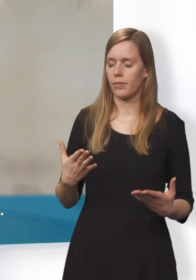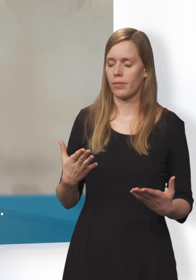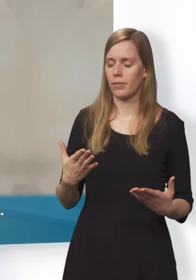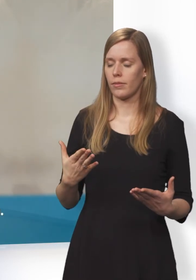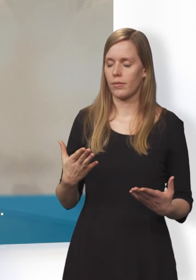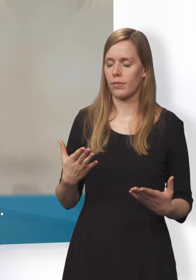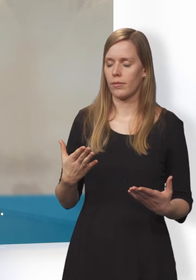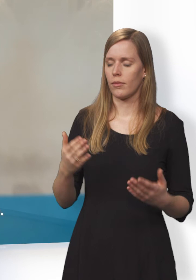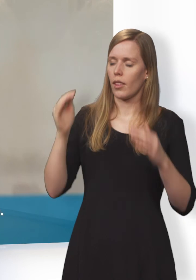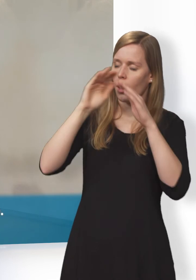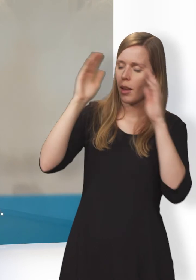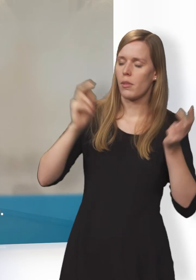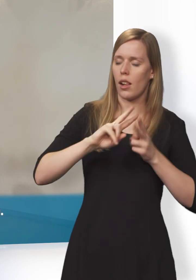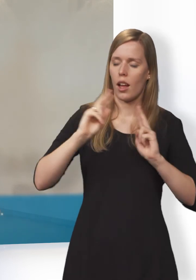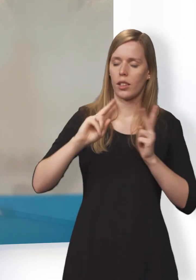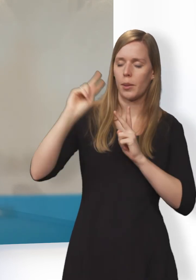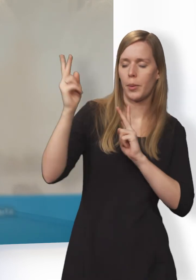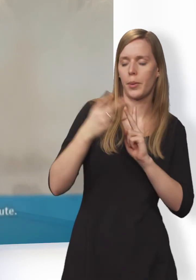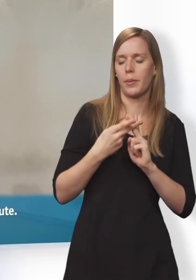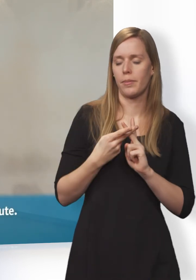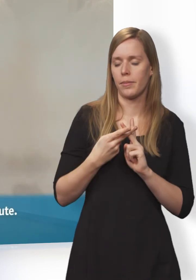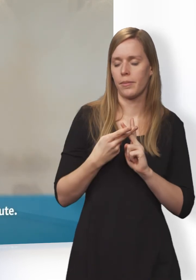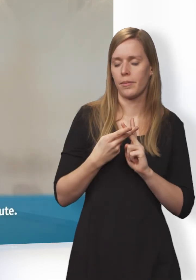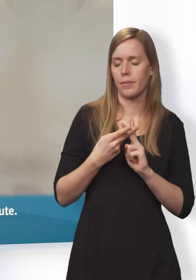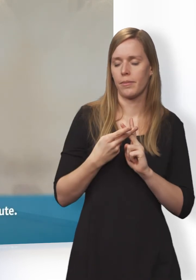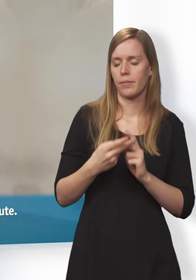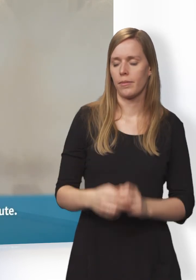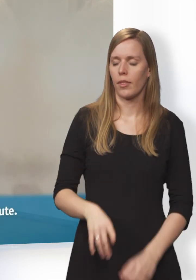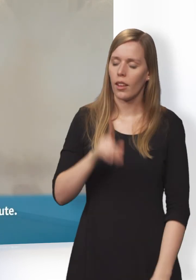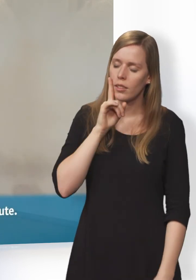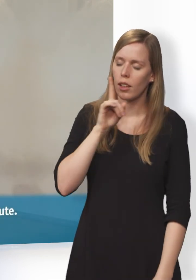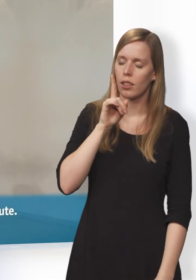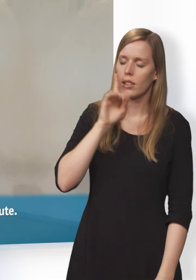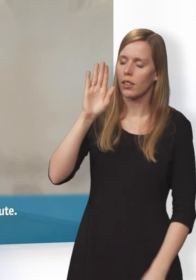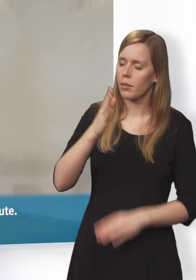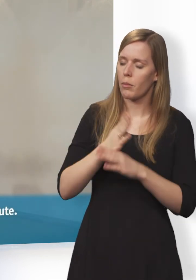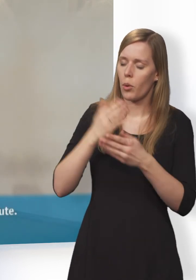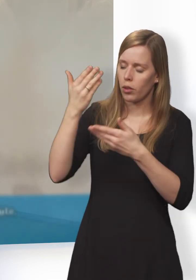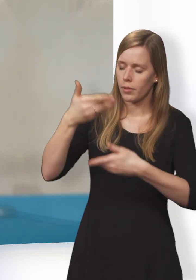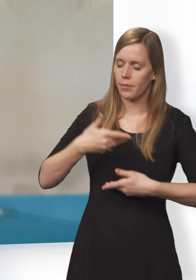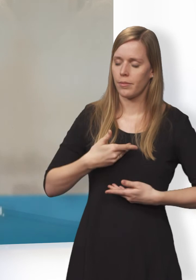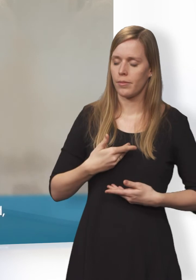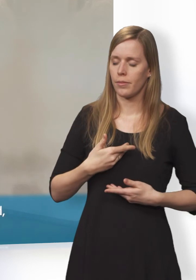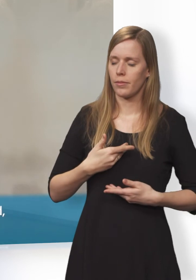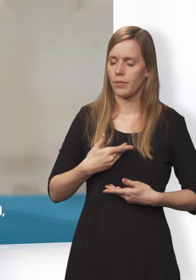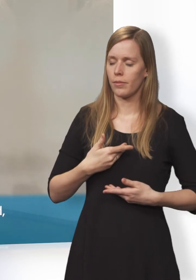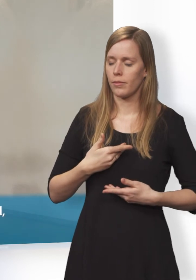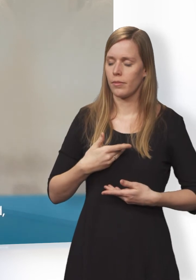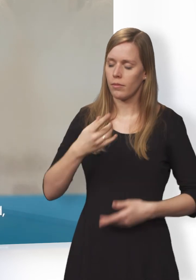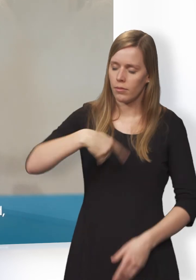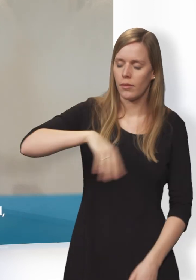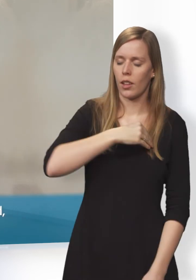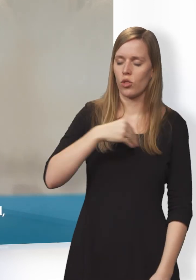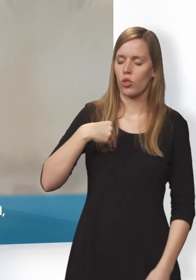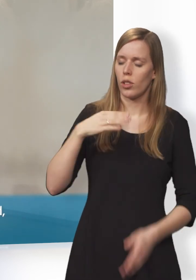wie im himmel so auf erden unser tägliches brot gib uns heute und